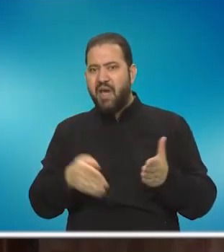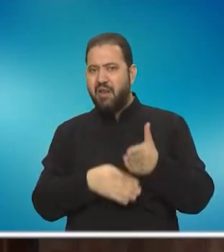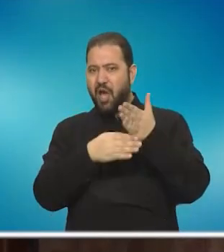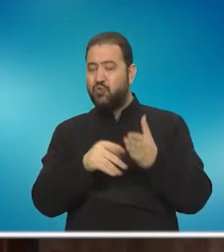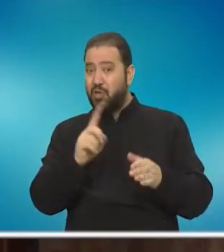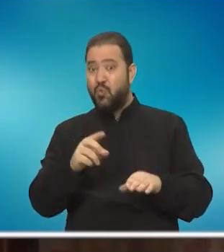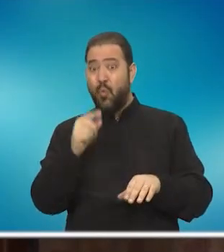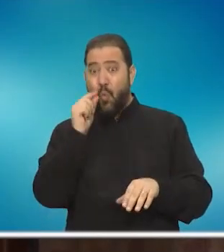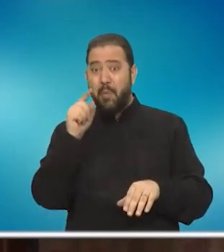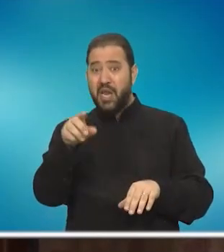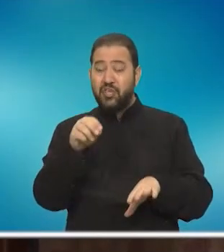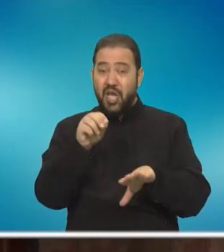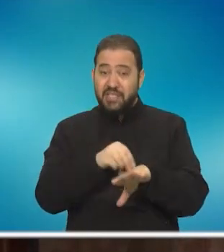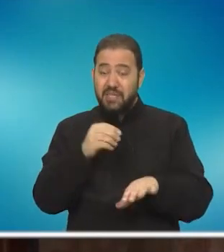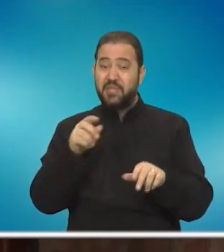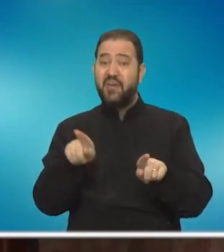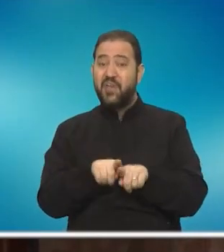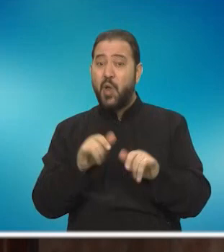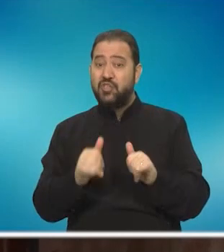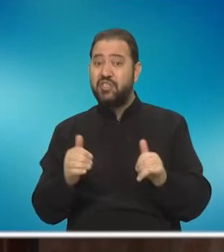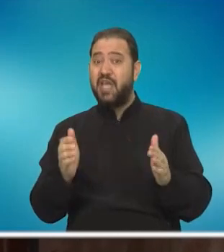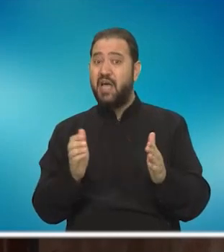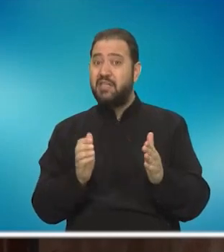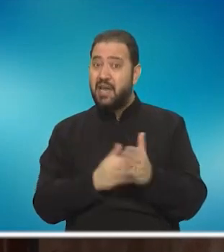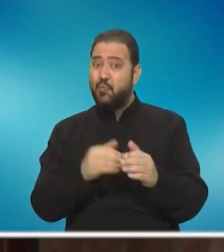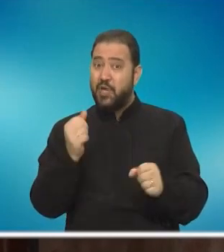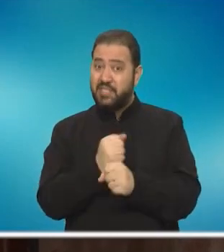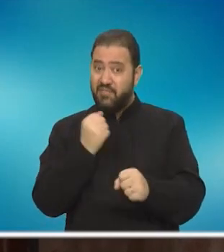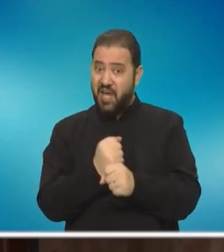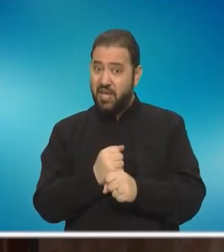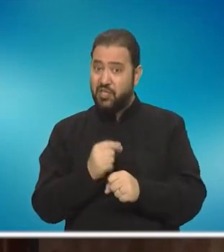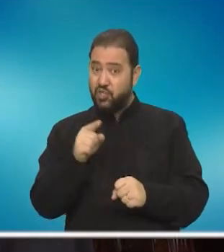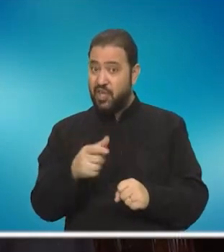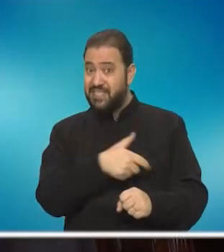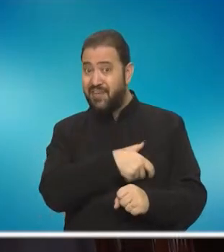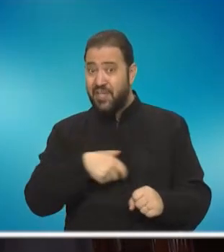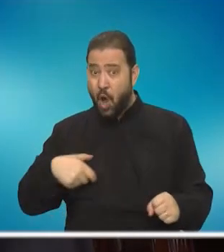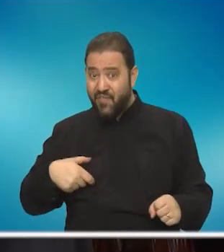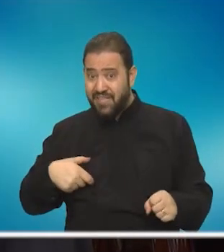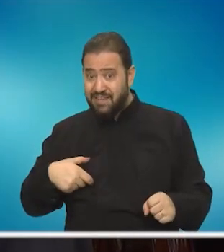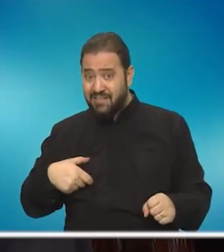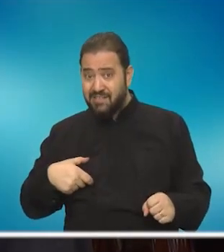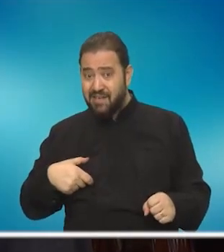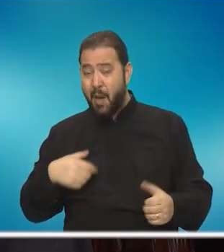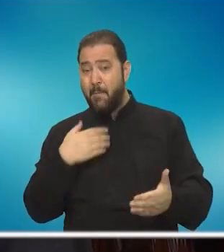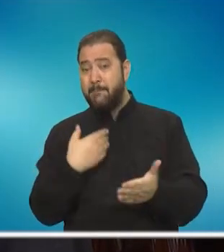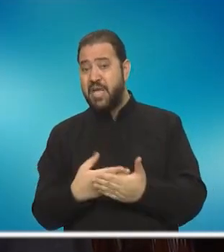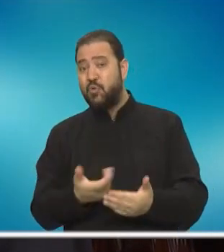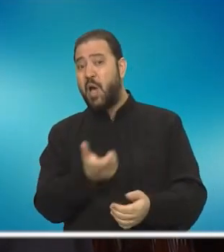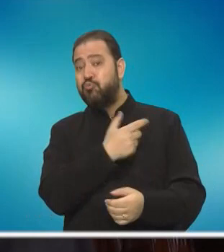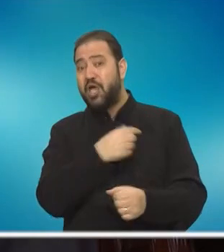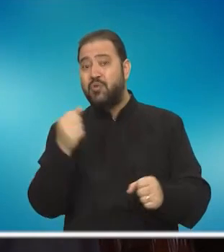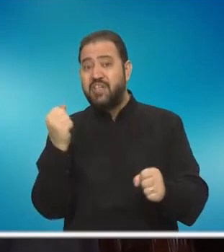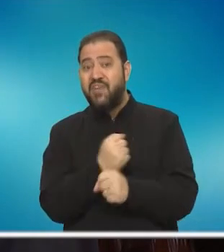că așa trebuie să facă și la un moment dat se învinovățesc, cu ghilimele de rigoare, se învinovățesc pentru faptul